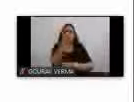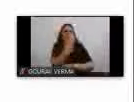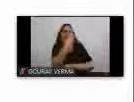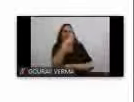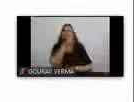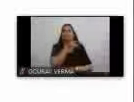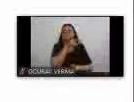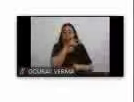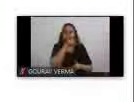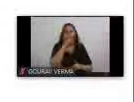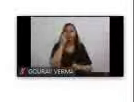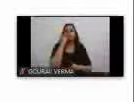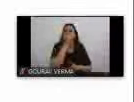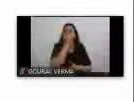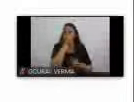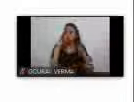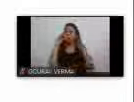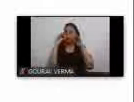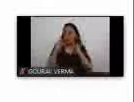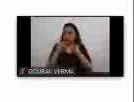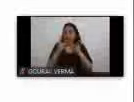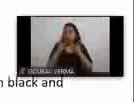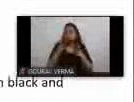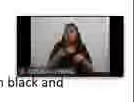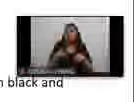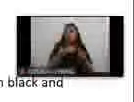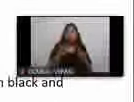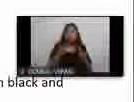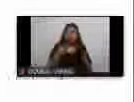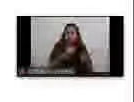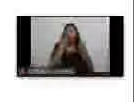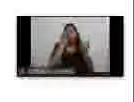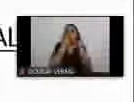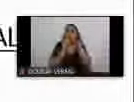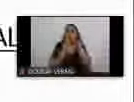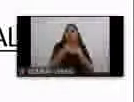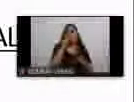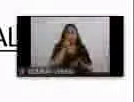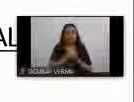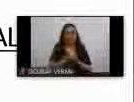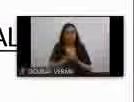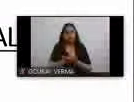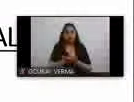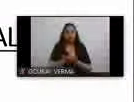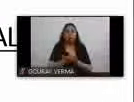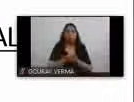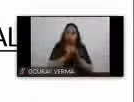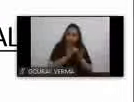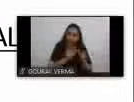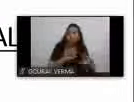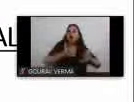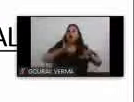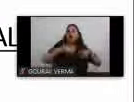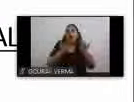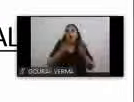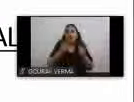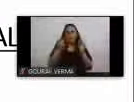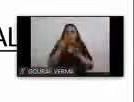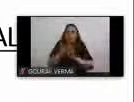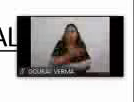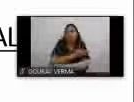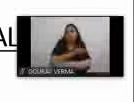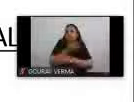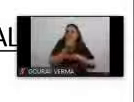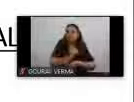इज बेटर टू डू अर्ली आइडेंटिफिकेशन एंड इंटरवेंशन। So, early identification